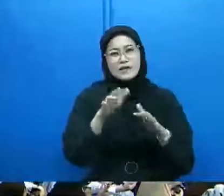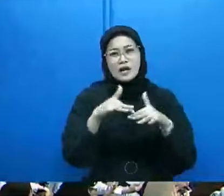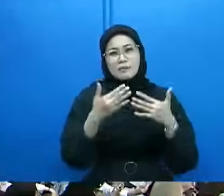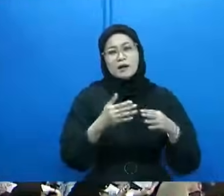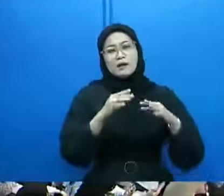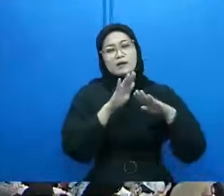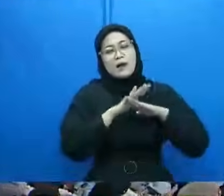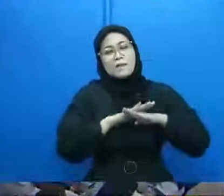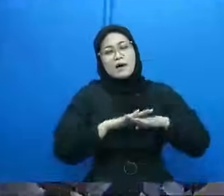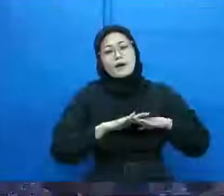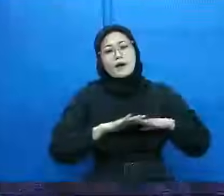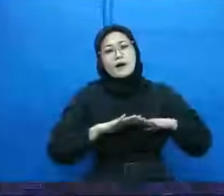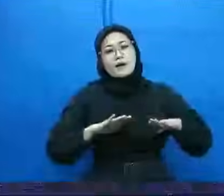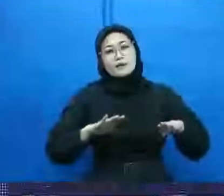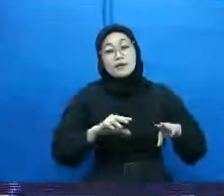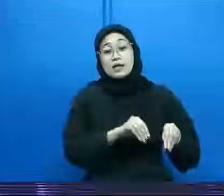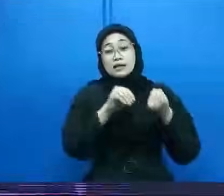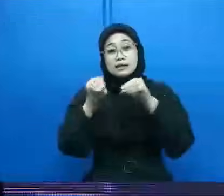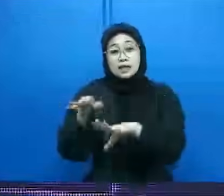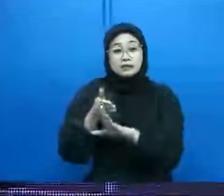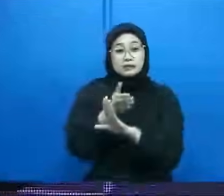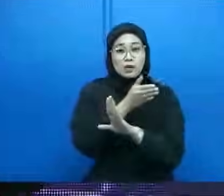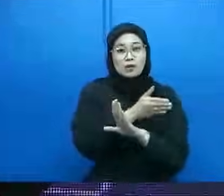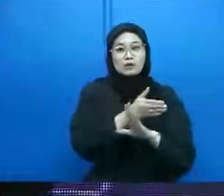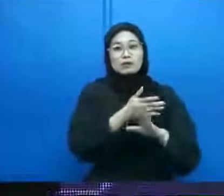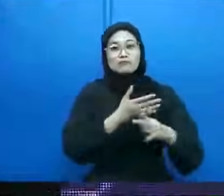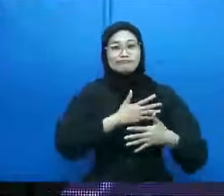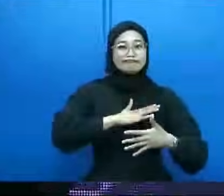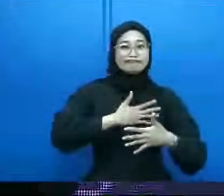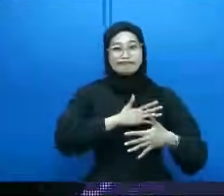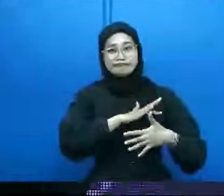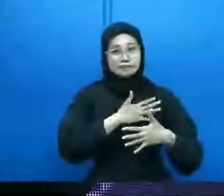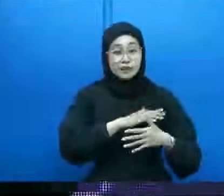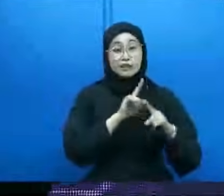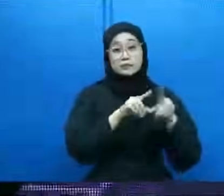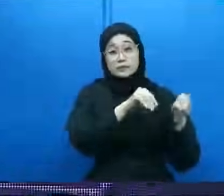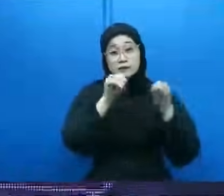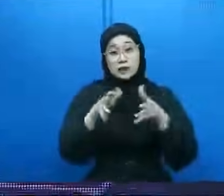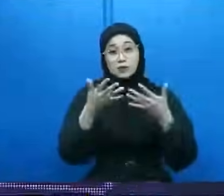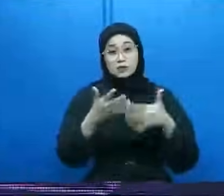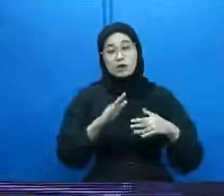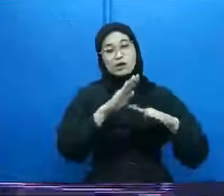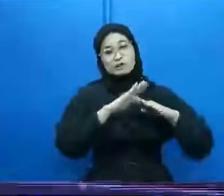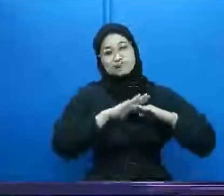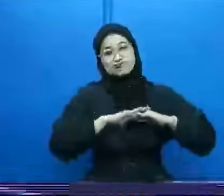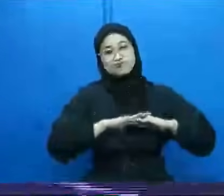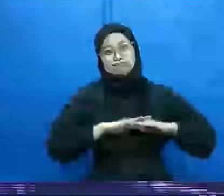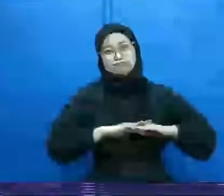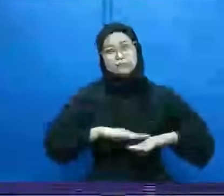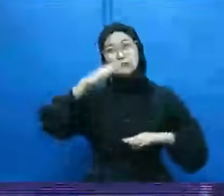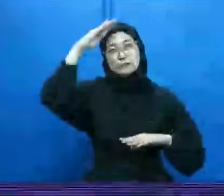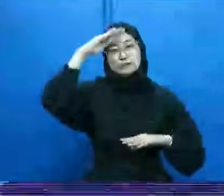enggak pernah dapat. Kalau enggak percaya silakan ya. Teman-teman enggak pernah ikut taklim, biasanya kumpul, ngobrol